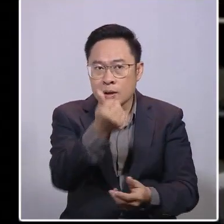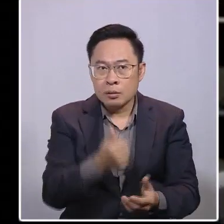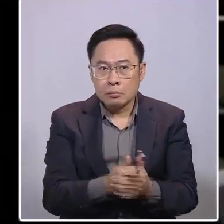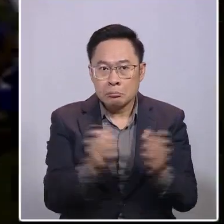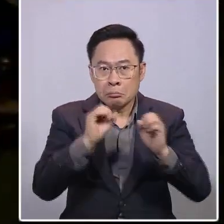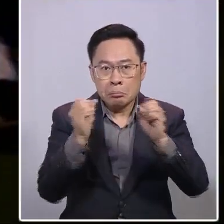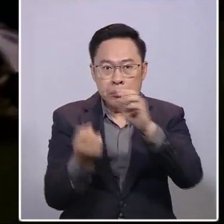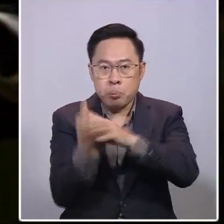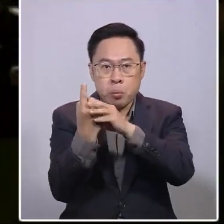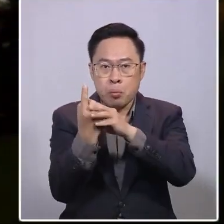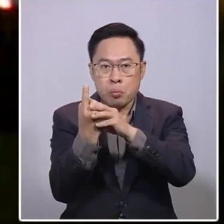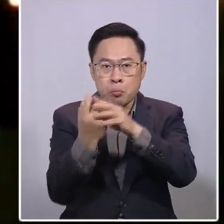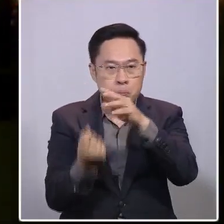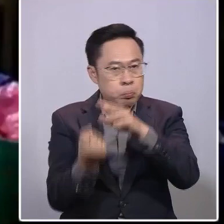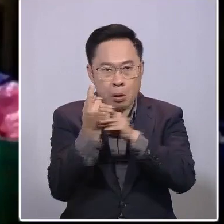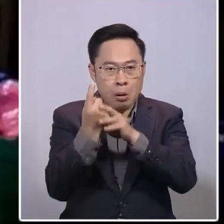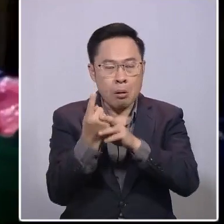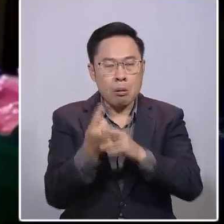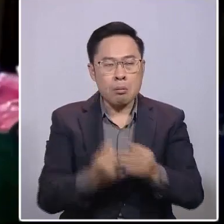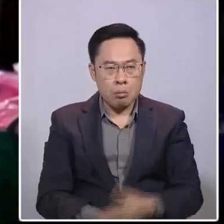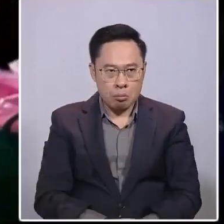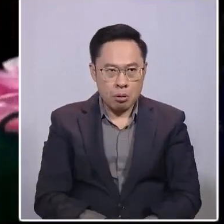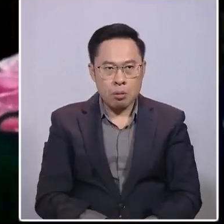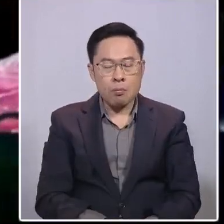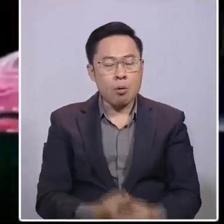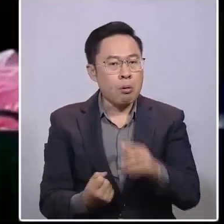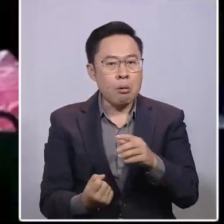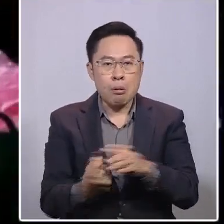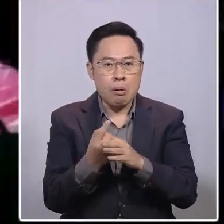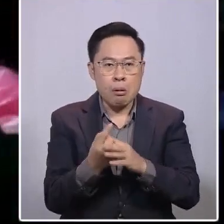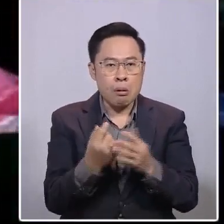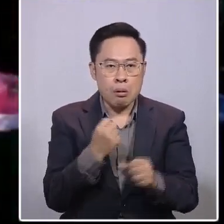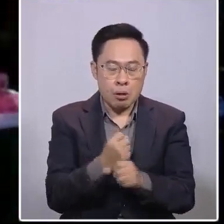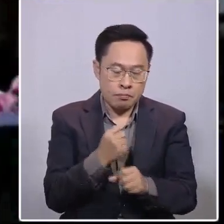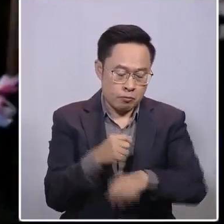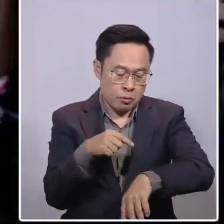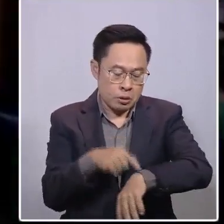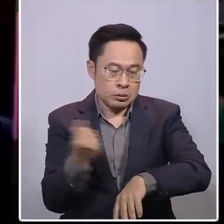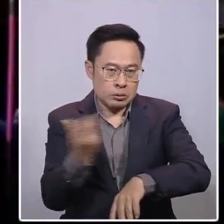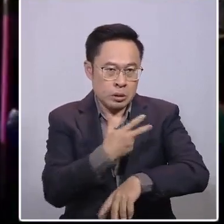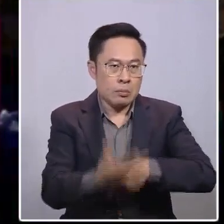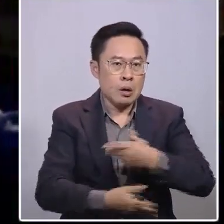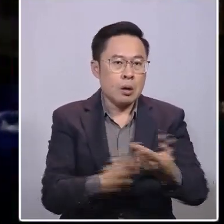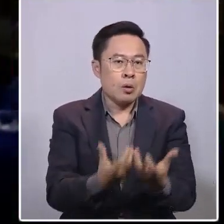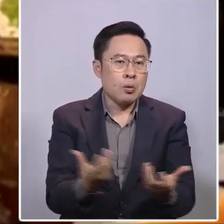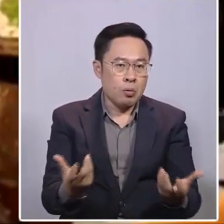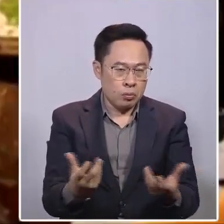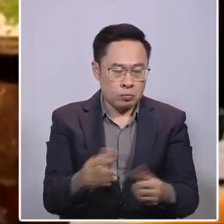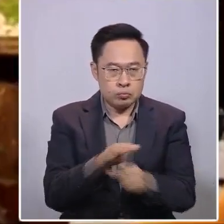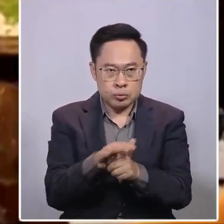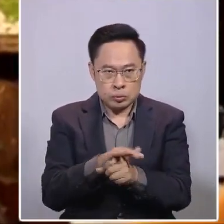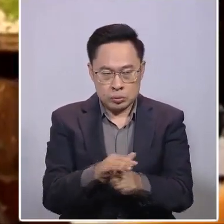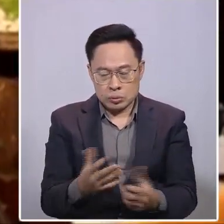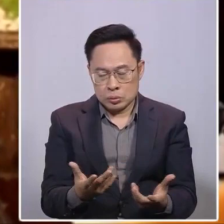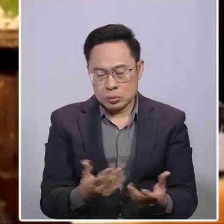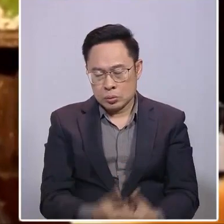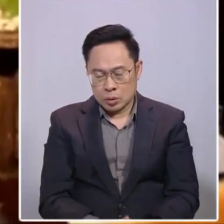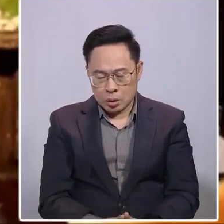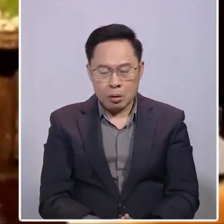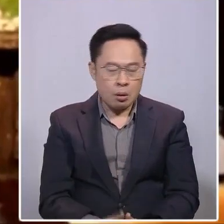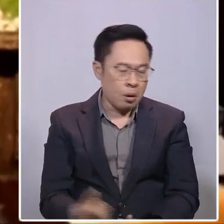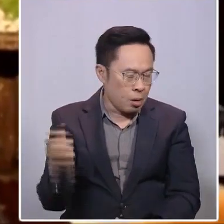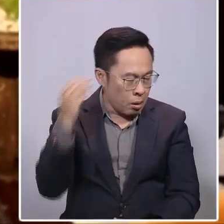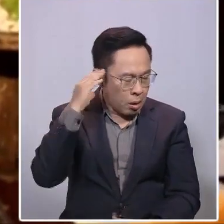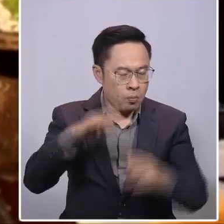ย ส่วนใหญ่ก็แม่ค้าพ่อค้าเขาก็จะเริ่มตั้งของขายของกันตั้งแต่เช้านะก็จะสัมผัสนะคะได้ยิน